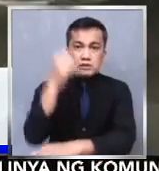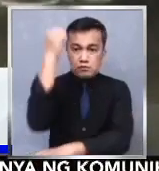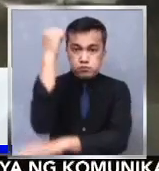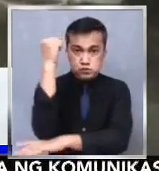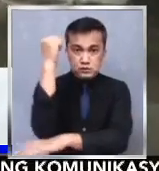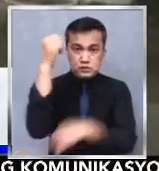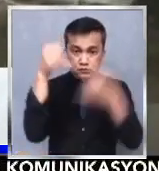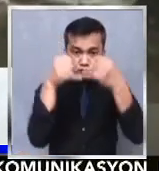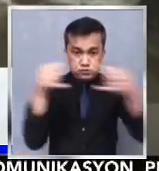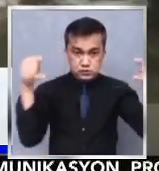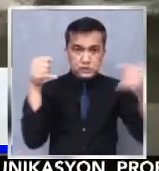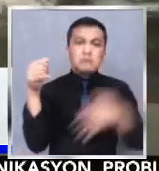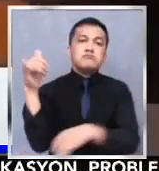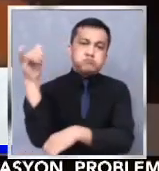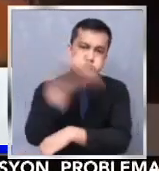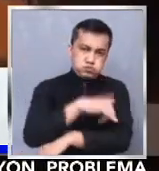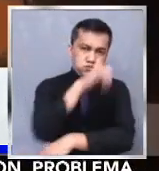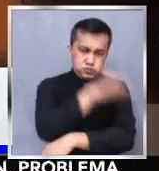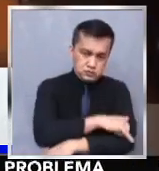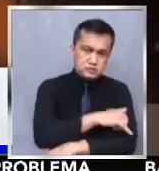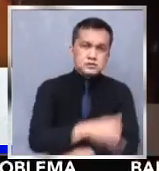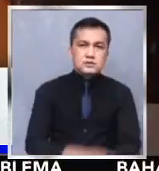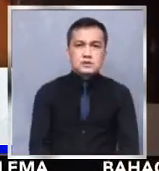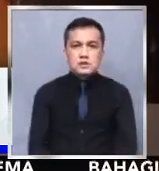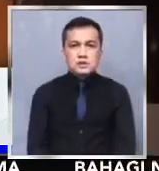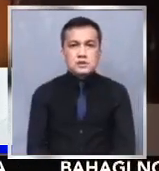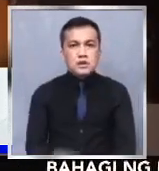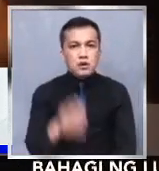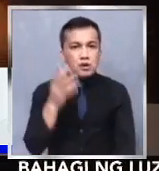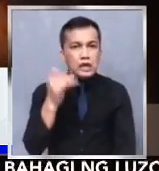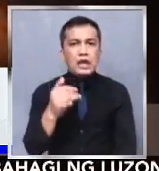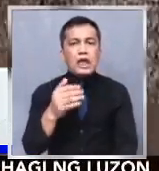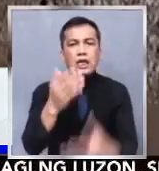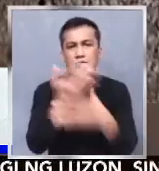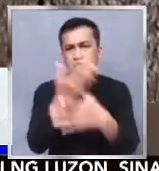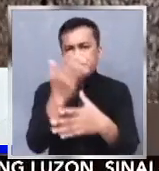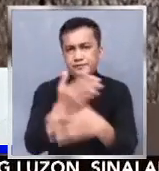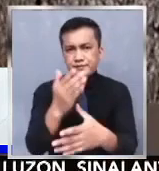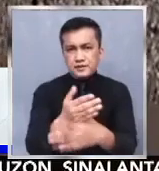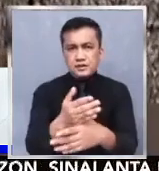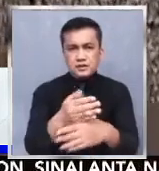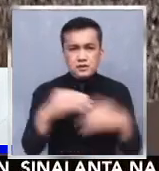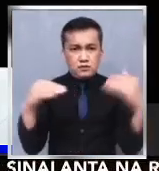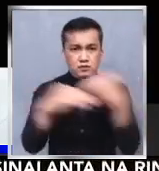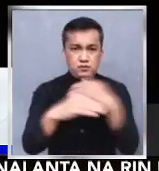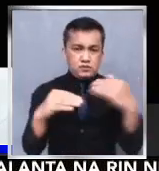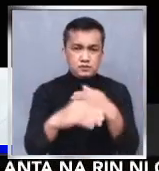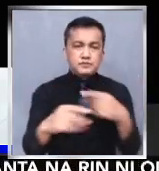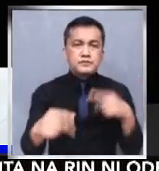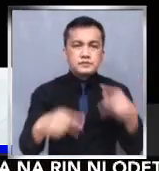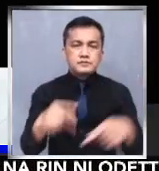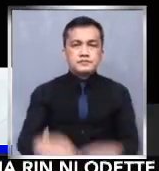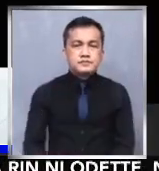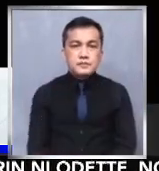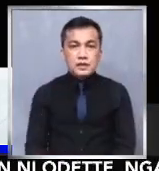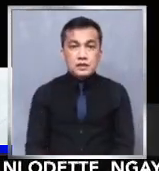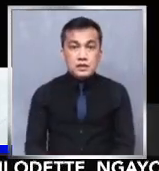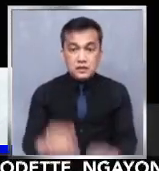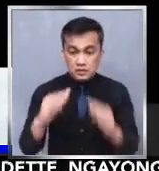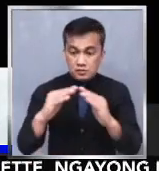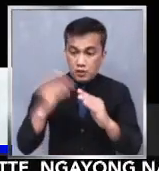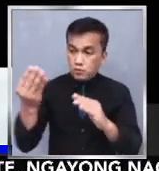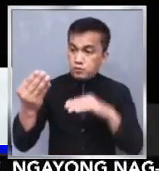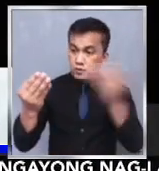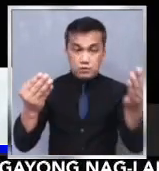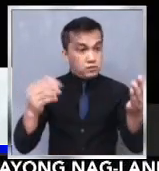electrical line nito na nagdulot ng perwisyo sa sasakyan ng mga tao. May mga yero at bubong ng mga bahay